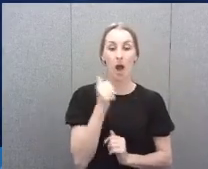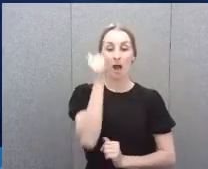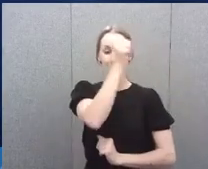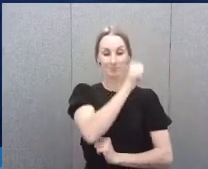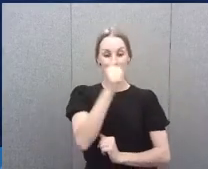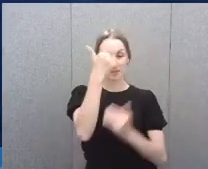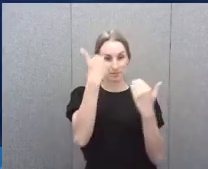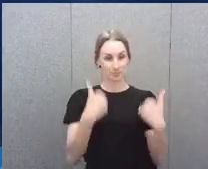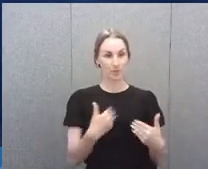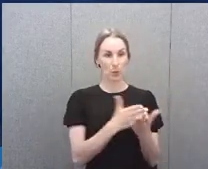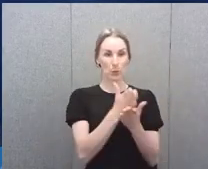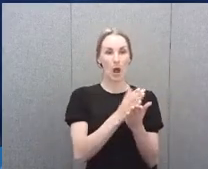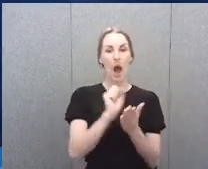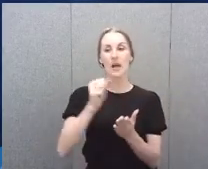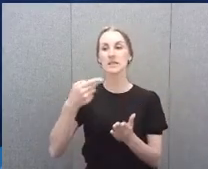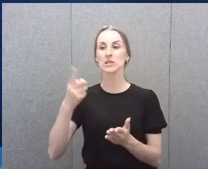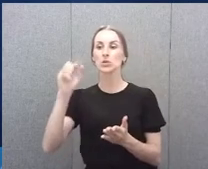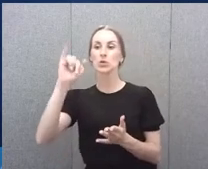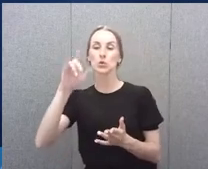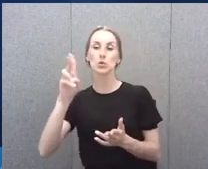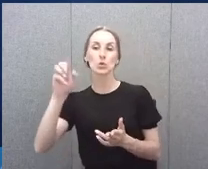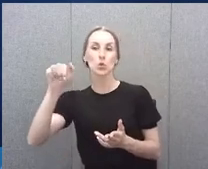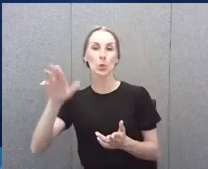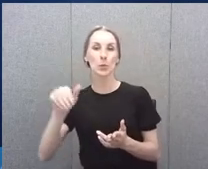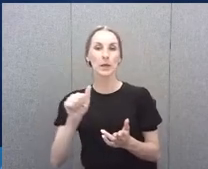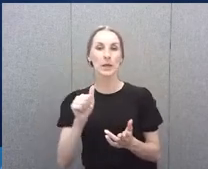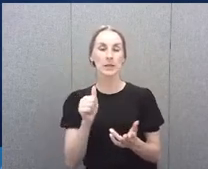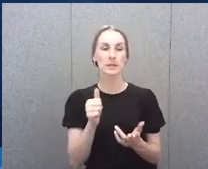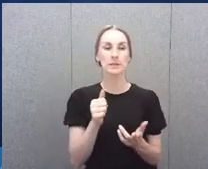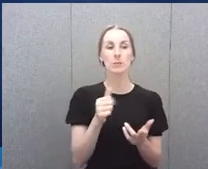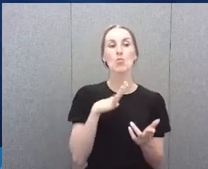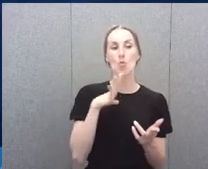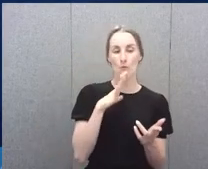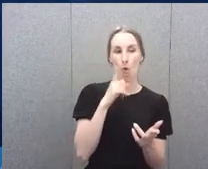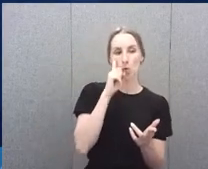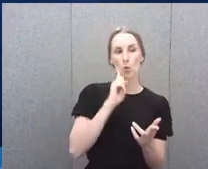Опять же, из моего личного опыта, если Андрис Кубилюс тогда